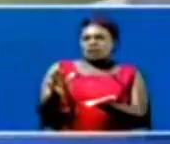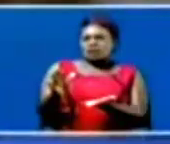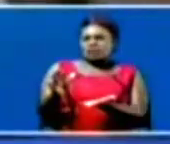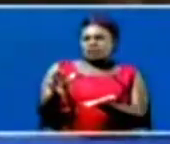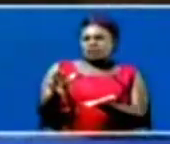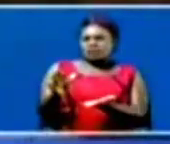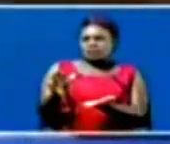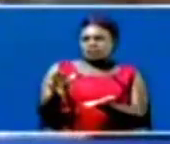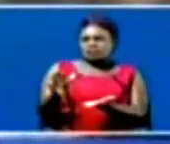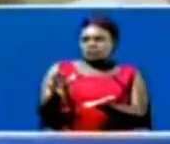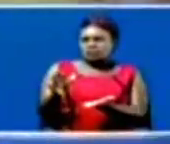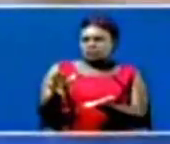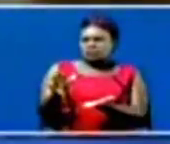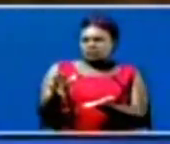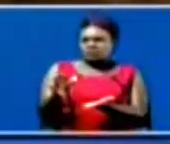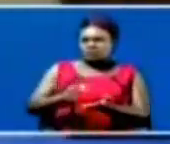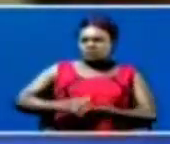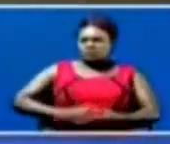niponye.